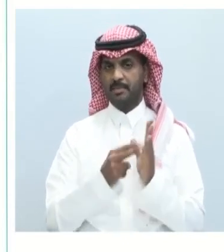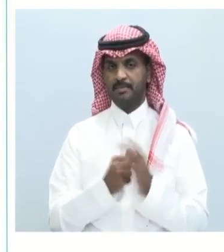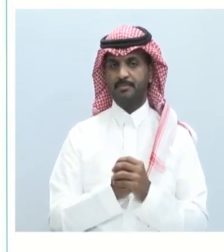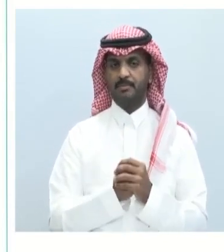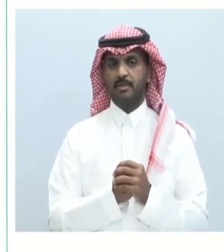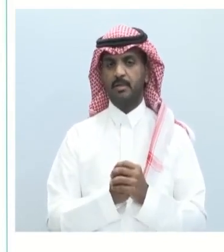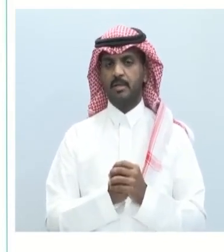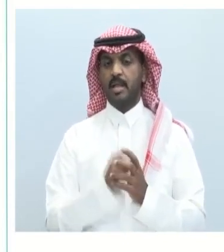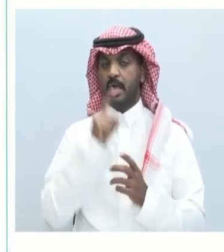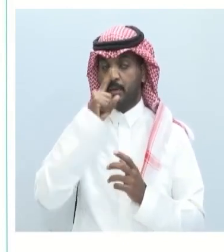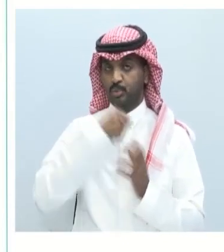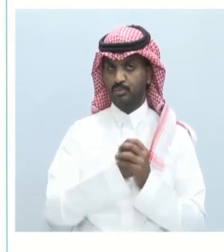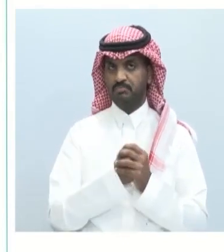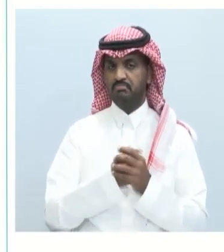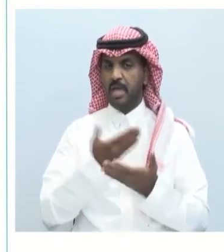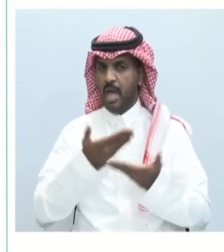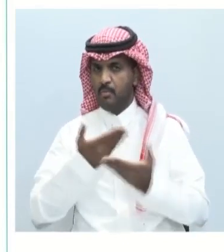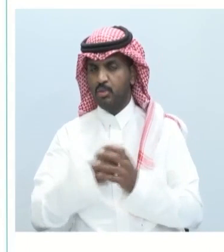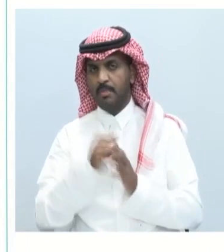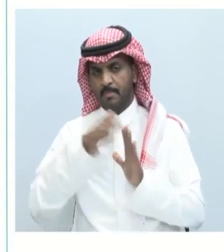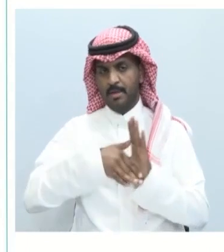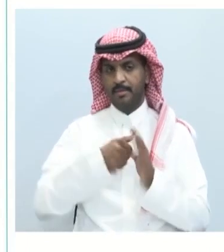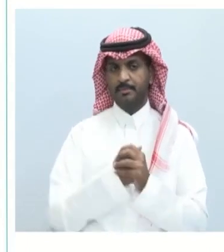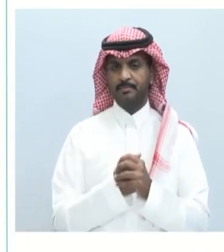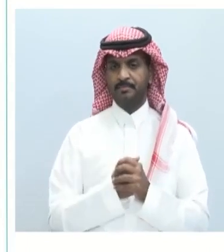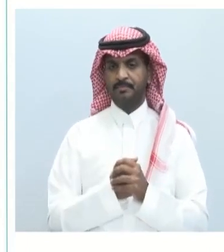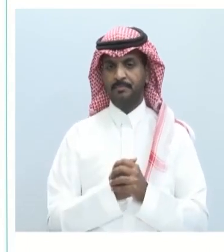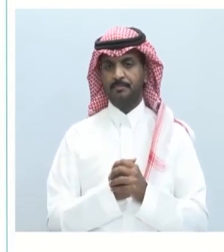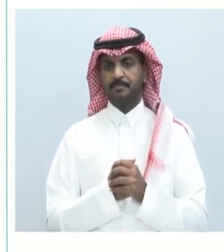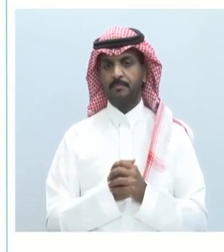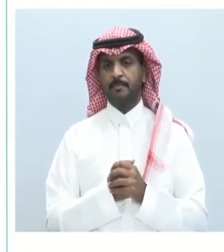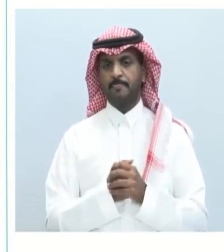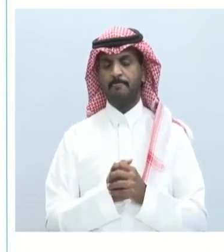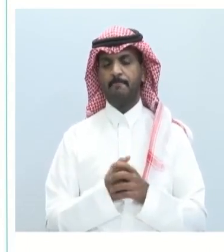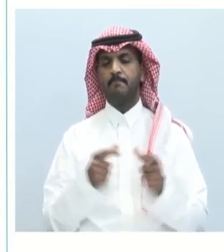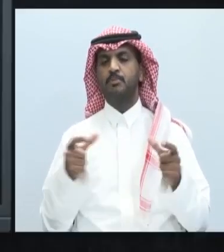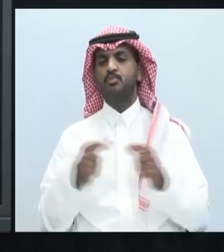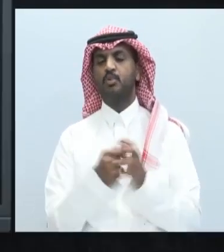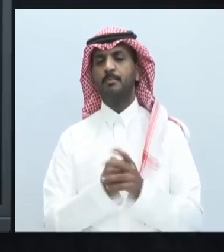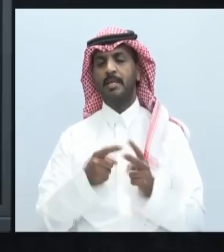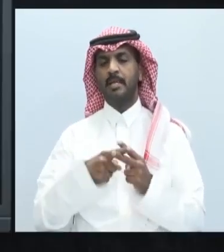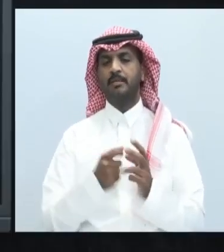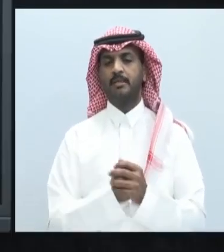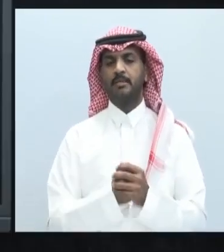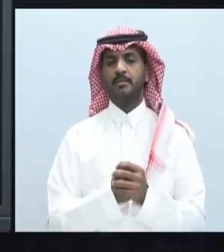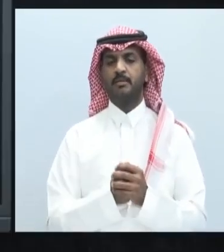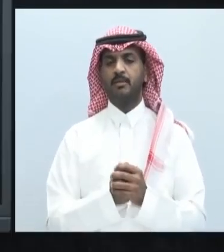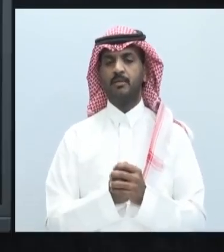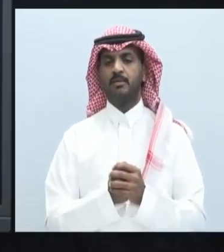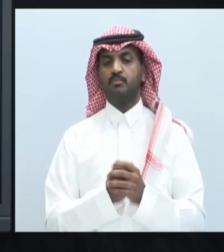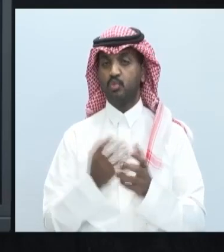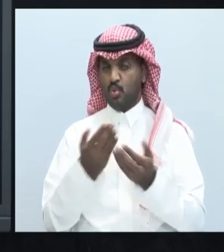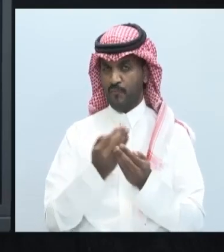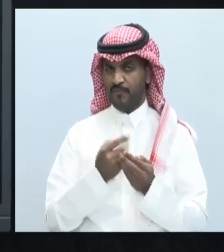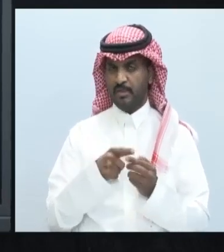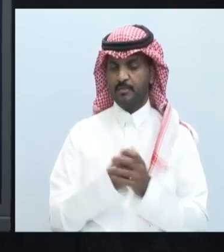البيانات لابد من التعامل مع قاعده مع قاعده البيانات من خلال مجموعه من الادوات